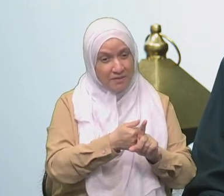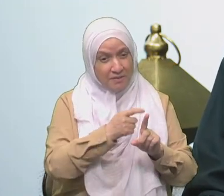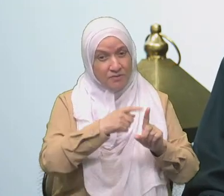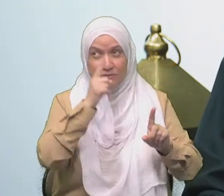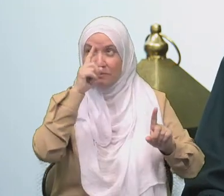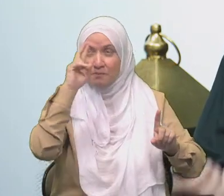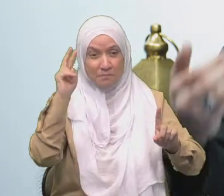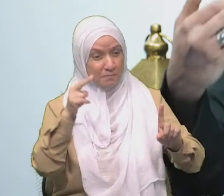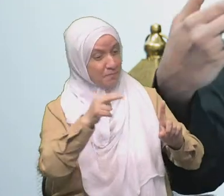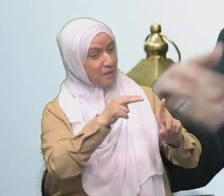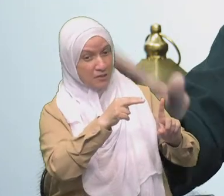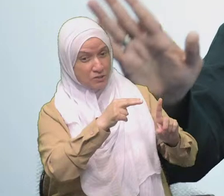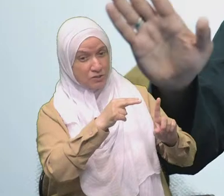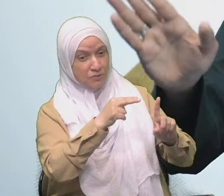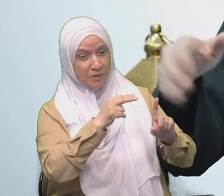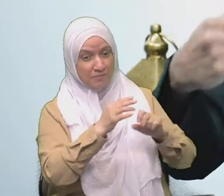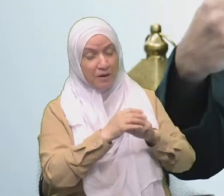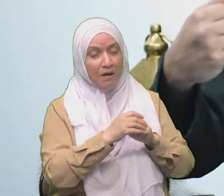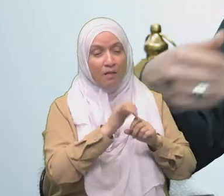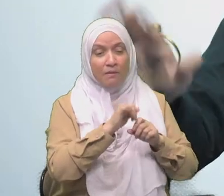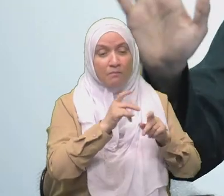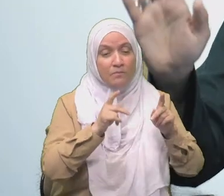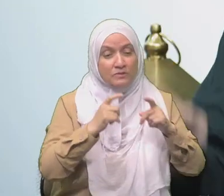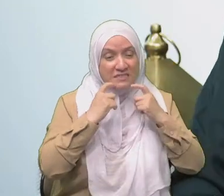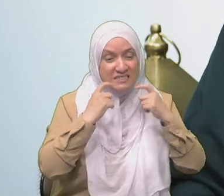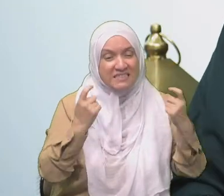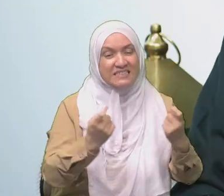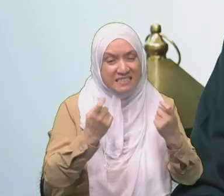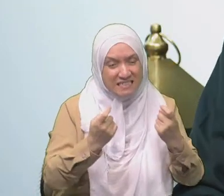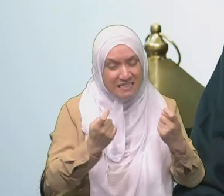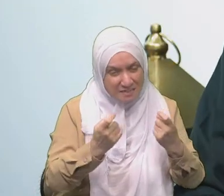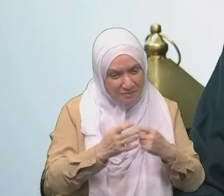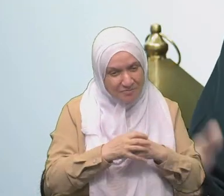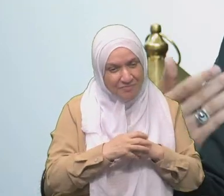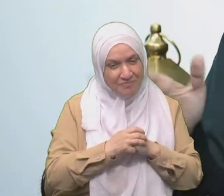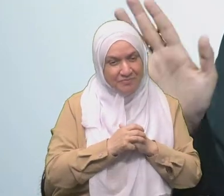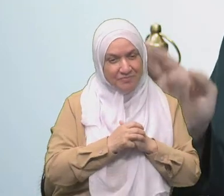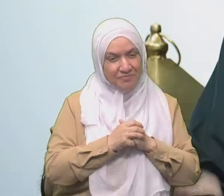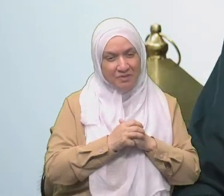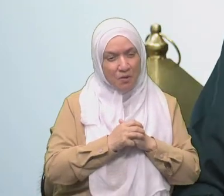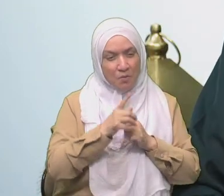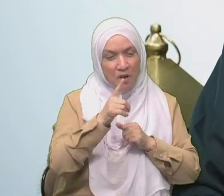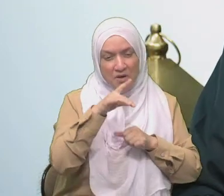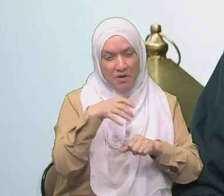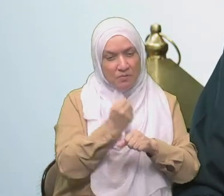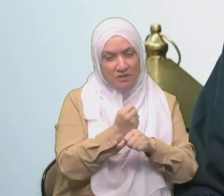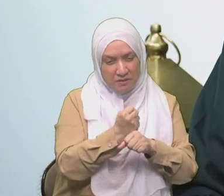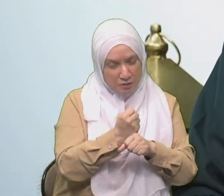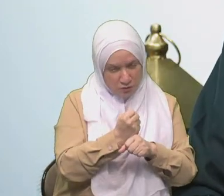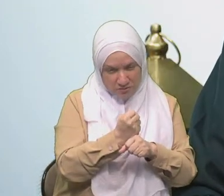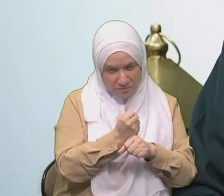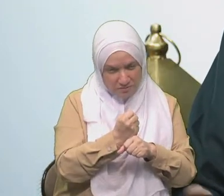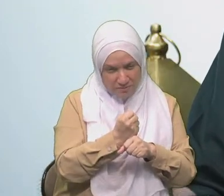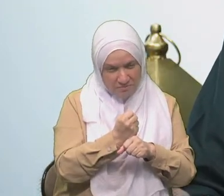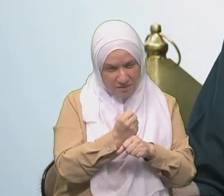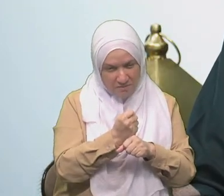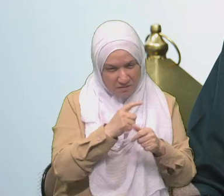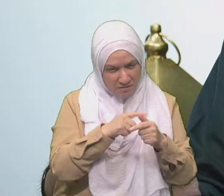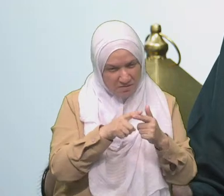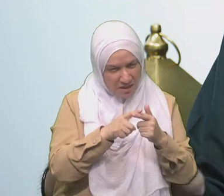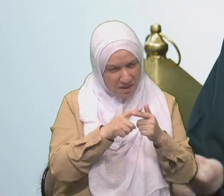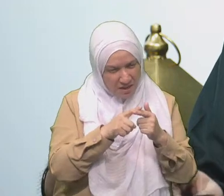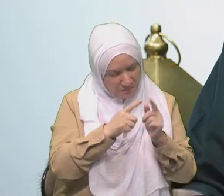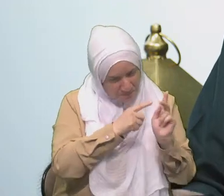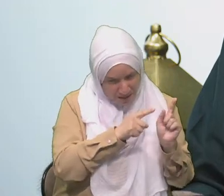disobeying Him, and Allah azza wa jal will say, غَفَرْتُ لَكَ وَلَا أُبَالِي. I forgive you and I don't care for it. It's gone. That's